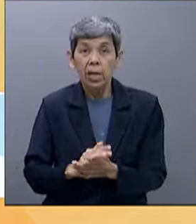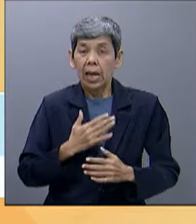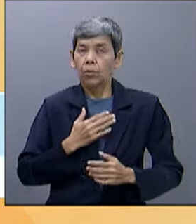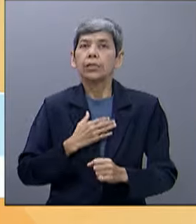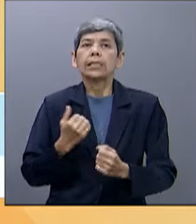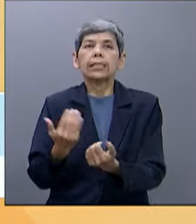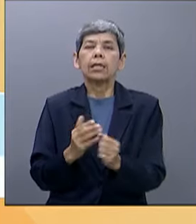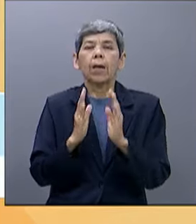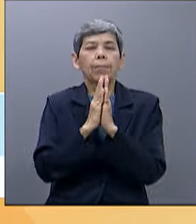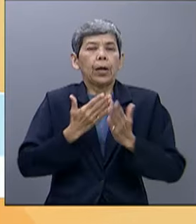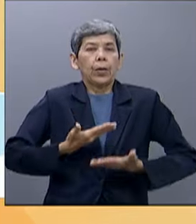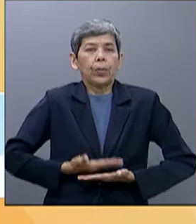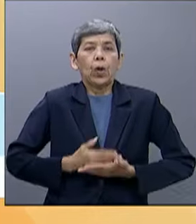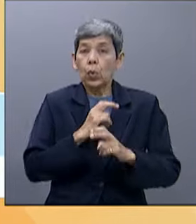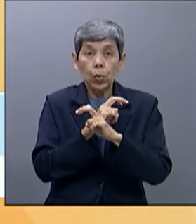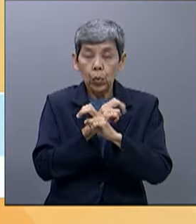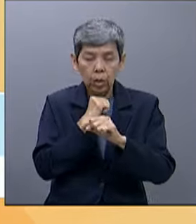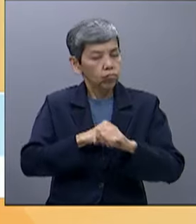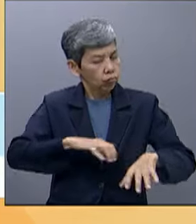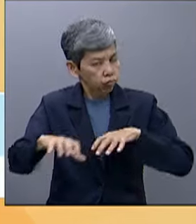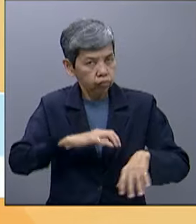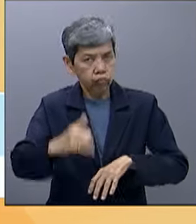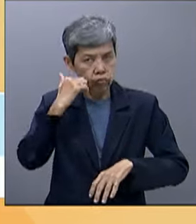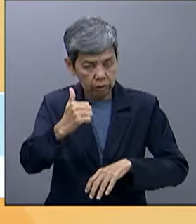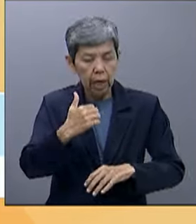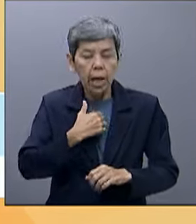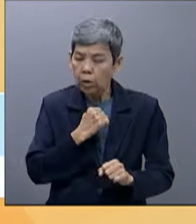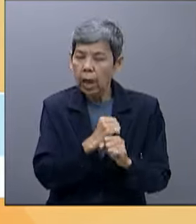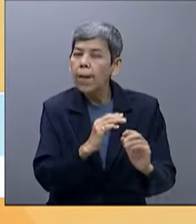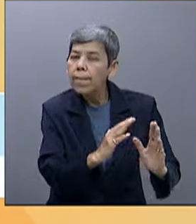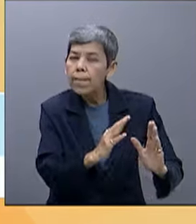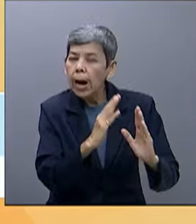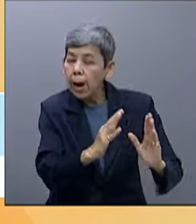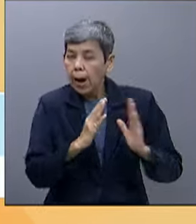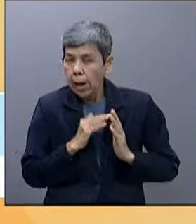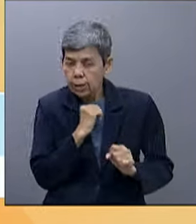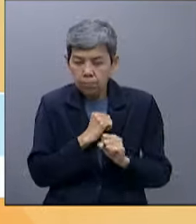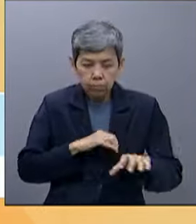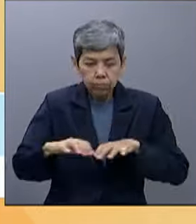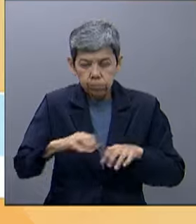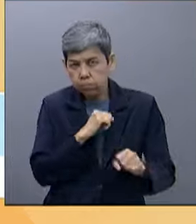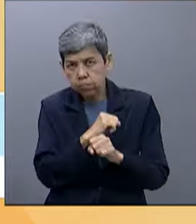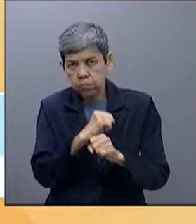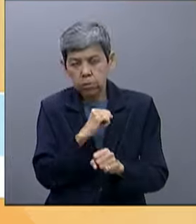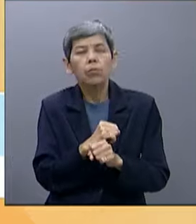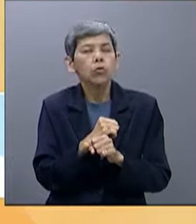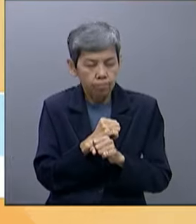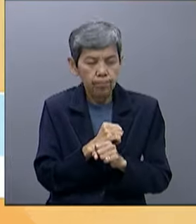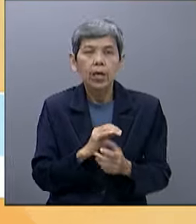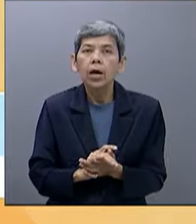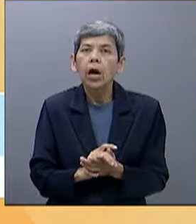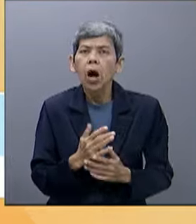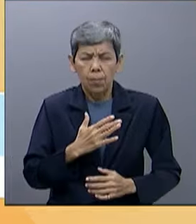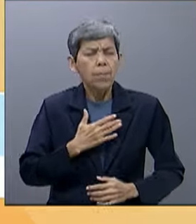ญพระบรมสารีริกธาตุมาเราสามารถบริหารจัดการได้อย่างดีเราก็จะเอาแนวทางรูปแบบนั้นมาในการบริหารจัดการและดูแลพี่น้องประชาชนครับ